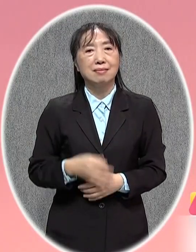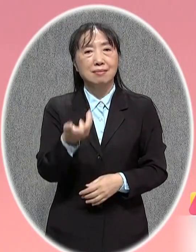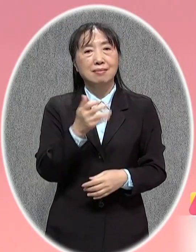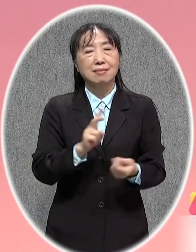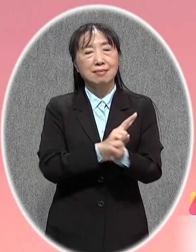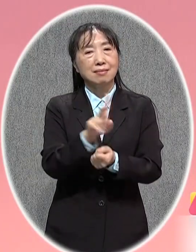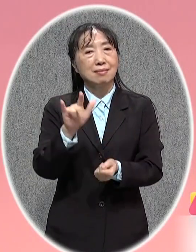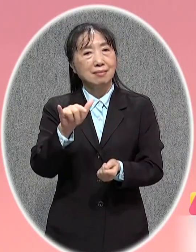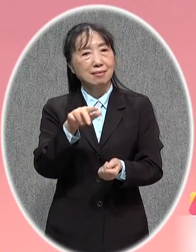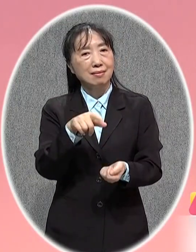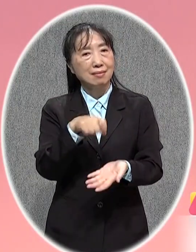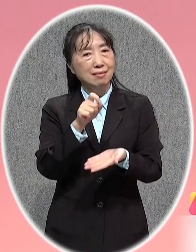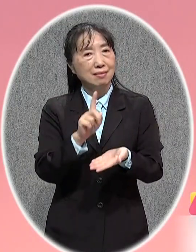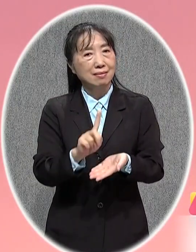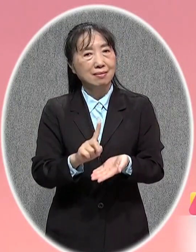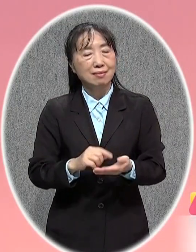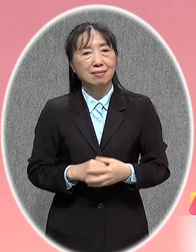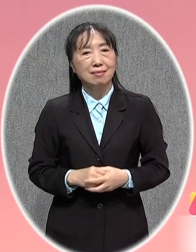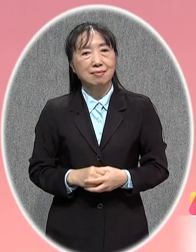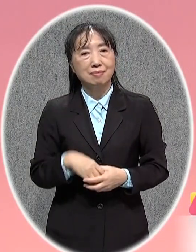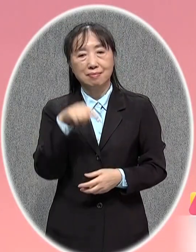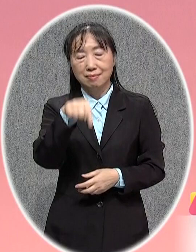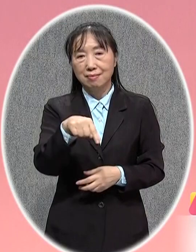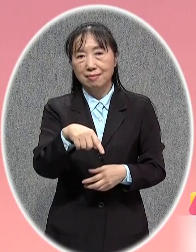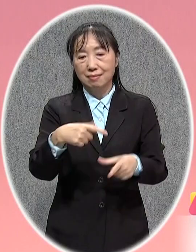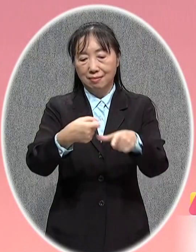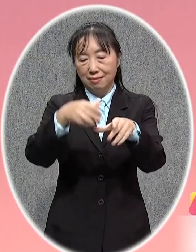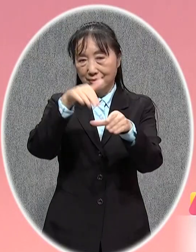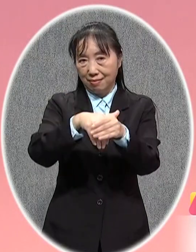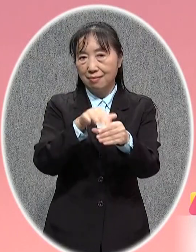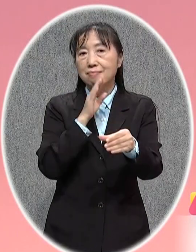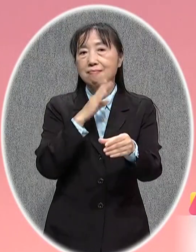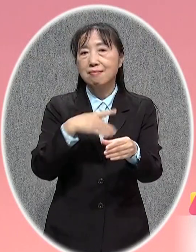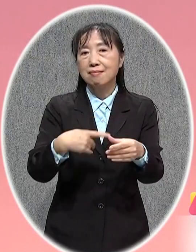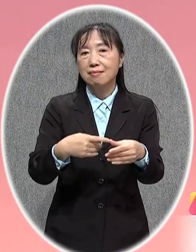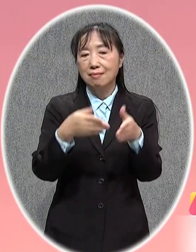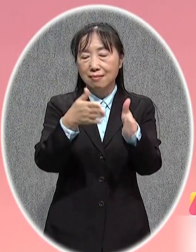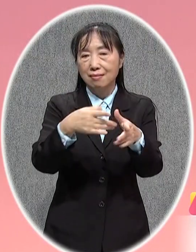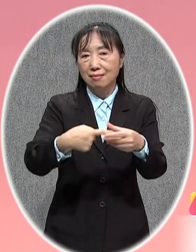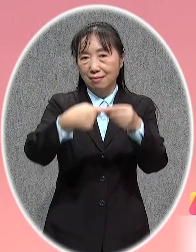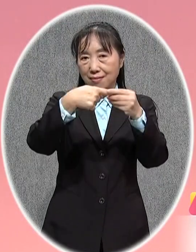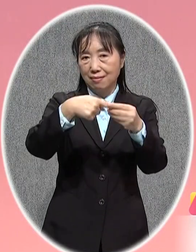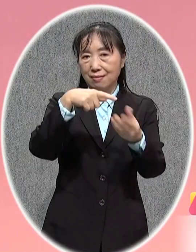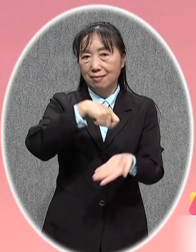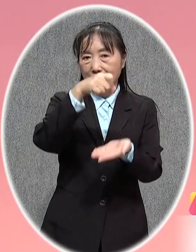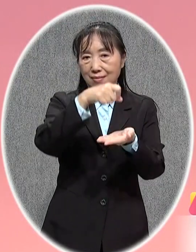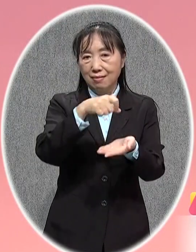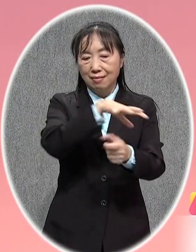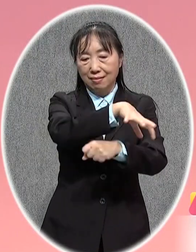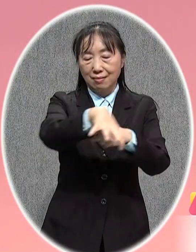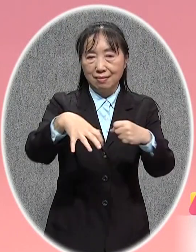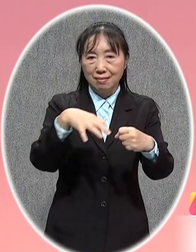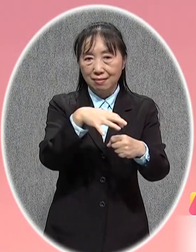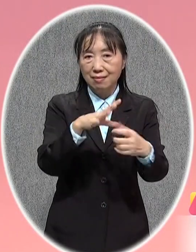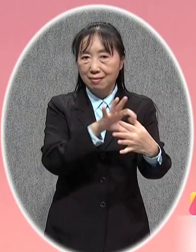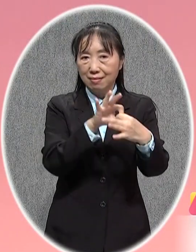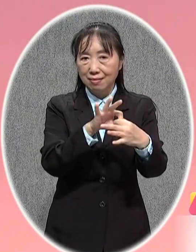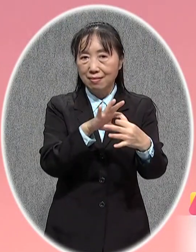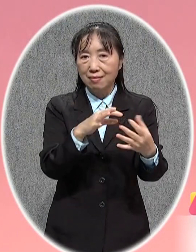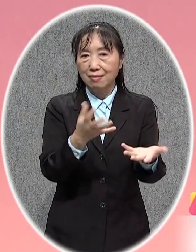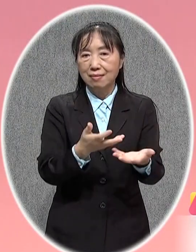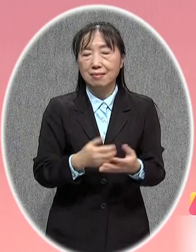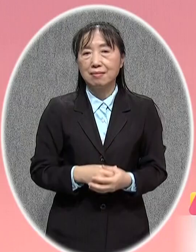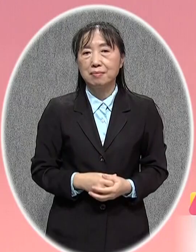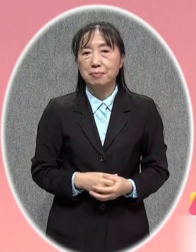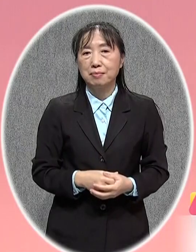林老师有提到说这一件公投呢是第一件有关这个环境方面的公投，但是其实我们